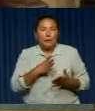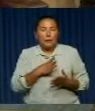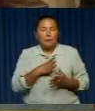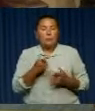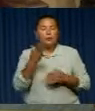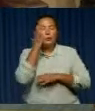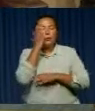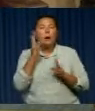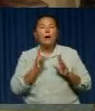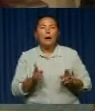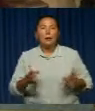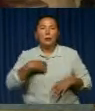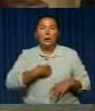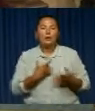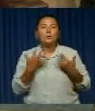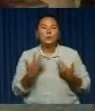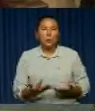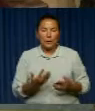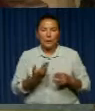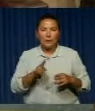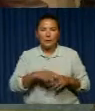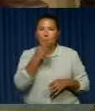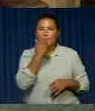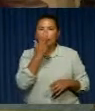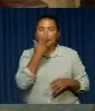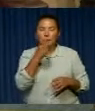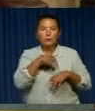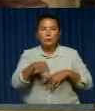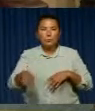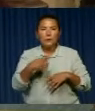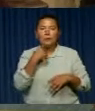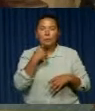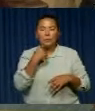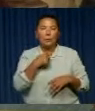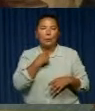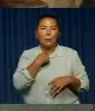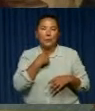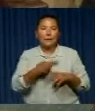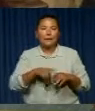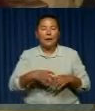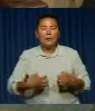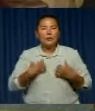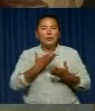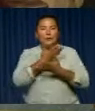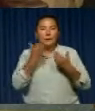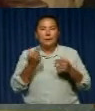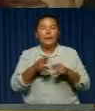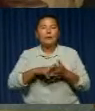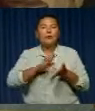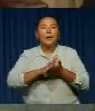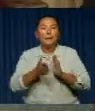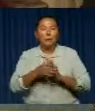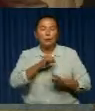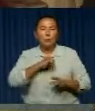Менде бүгін жөтел болды мекен? Егер мұрнымыз іс білмейді, аузымыз дәм білмейді десе, ол да қорқынышты емес. Бұл жағдай